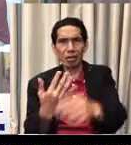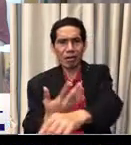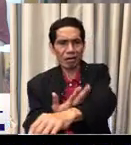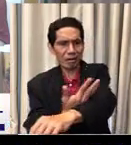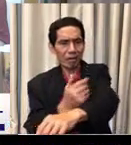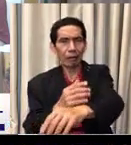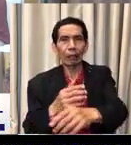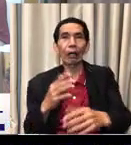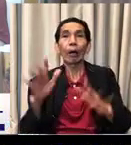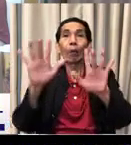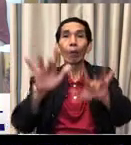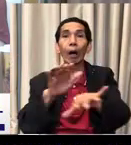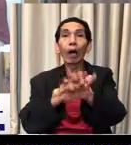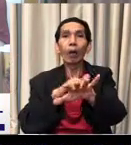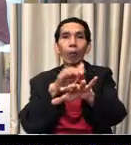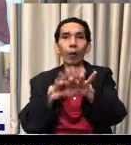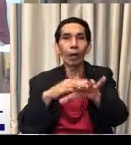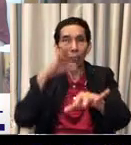pobre,